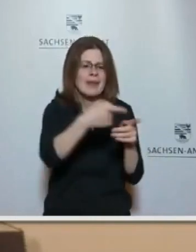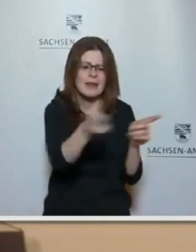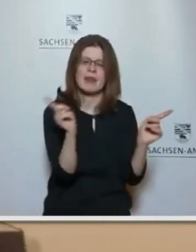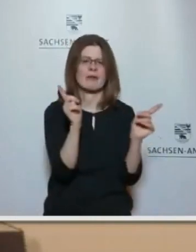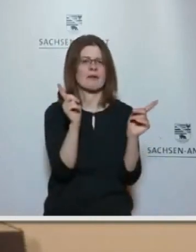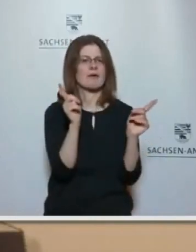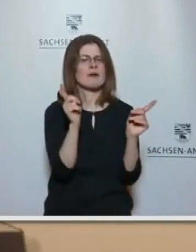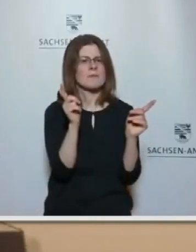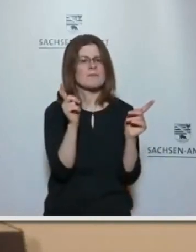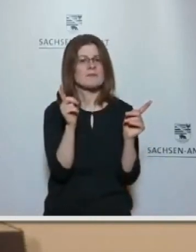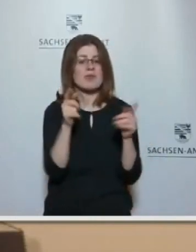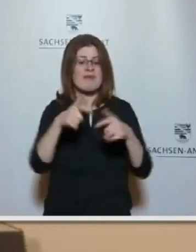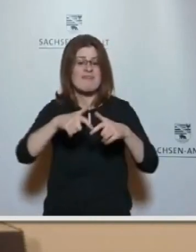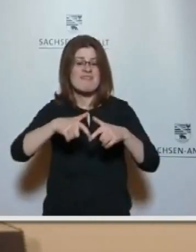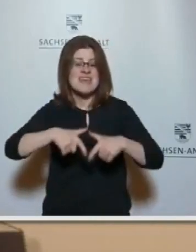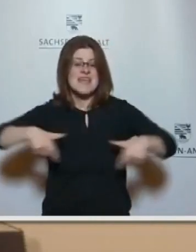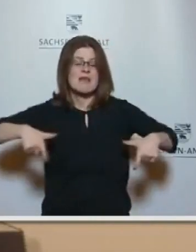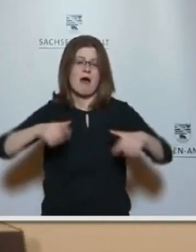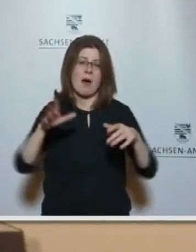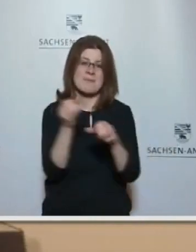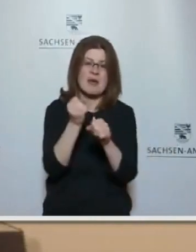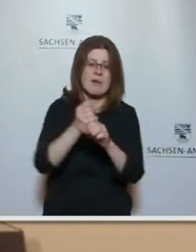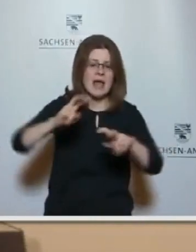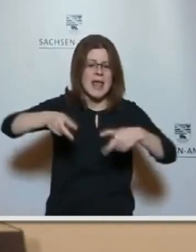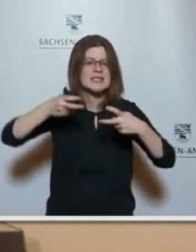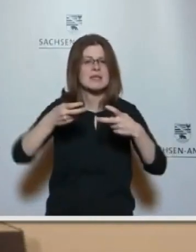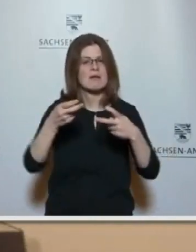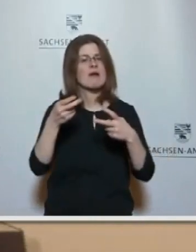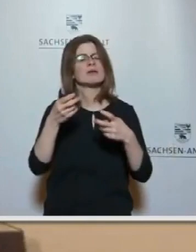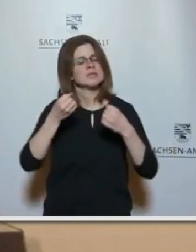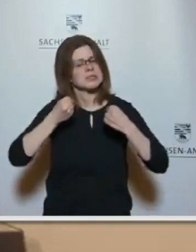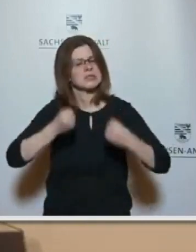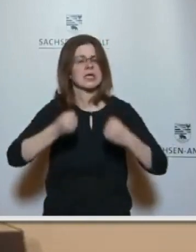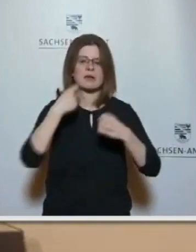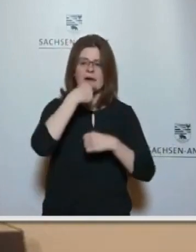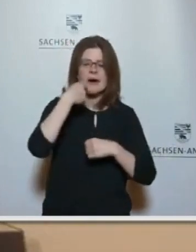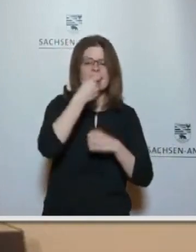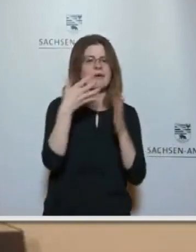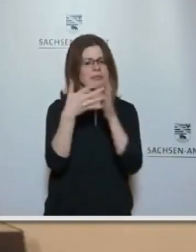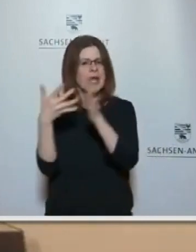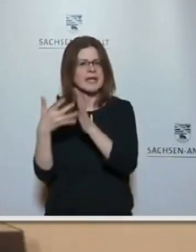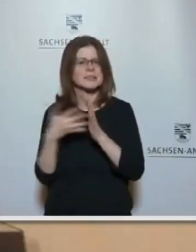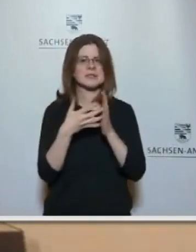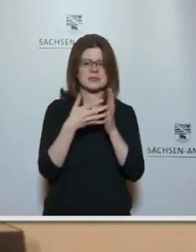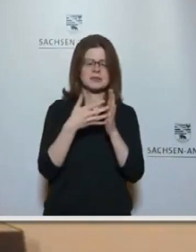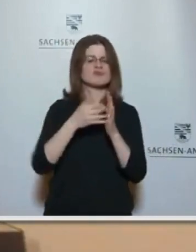Stelle und die Kita-Mitarbeiterinnen und Mitarbeiter an der Stelle dann auch erstmal